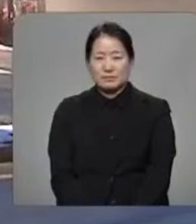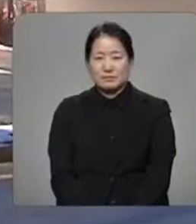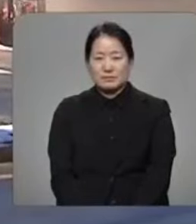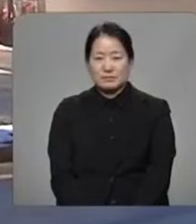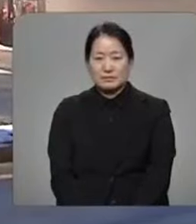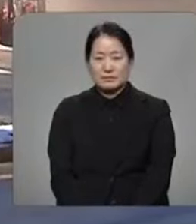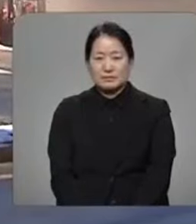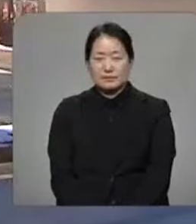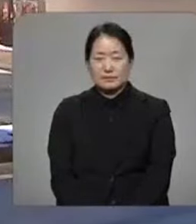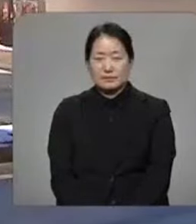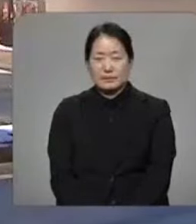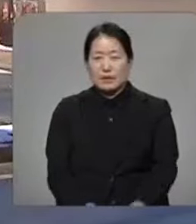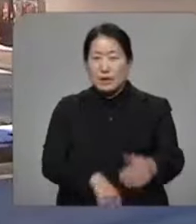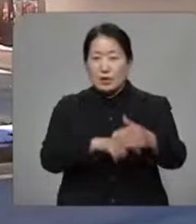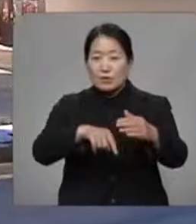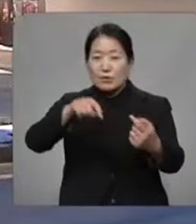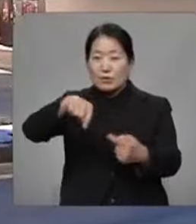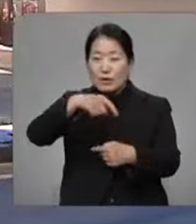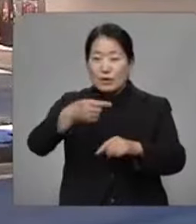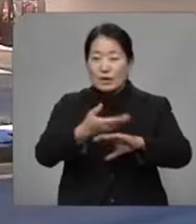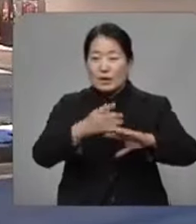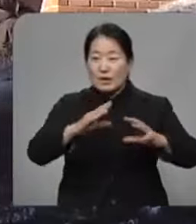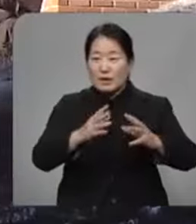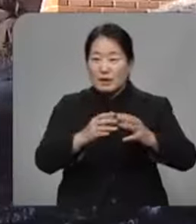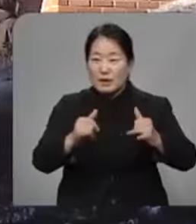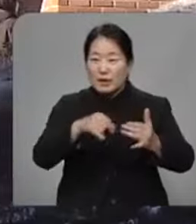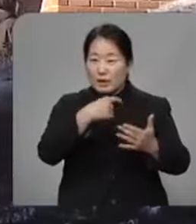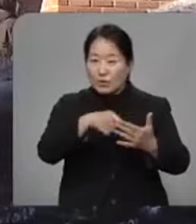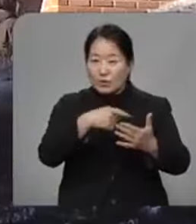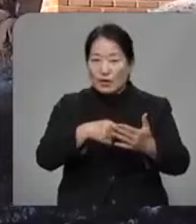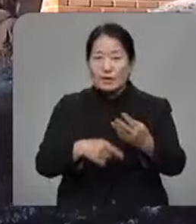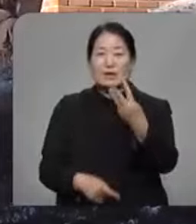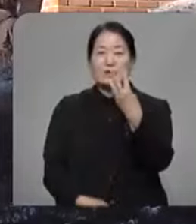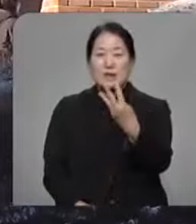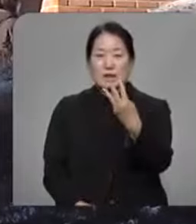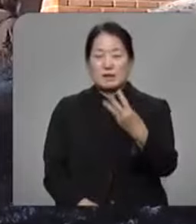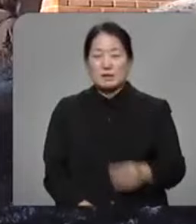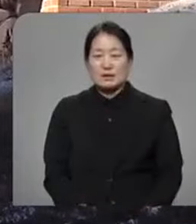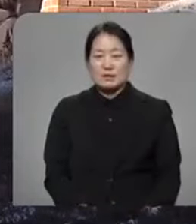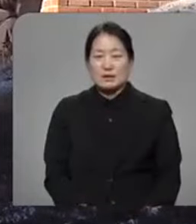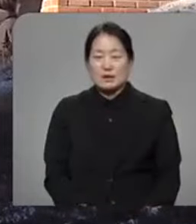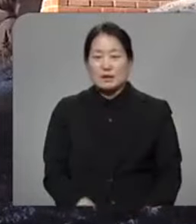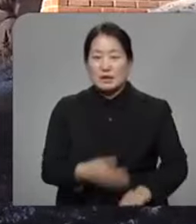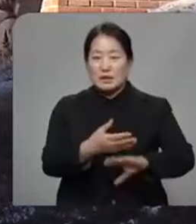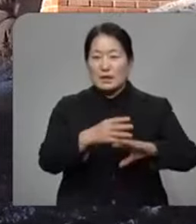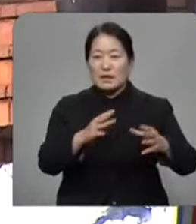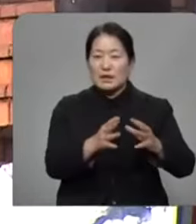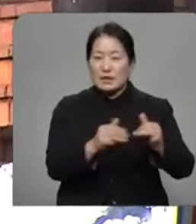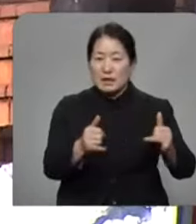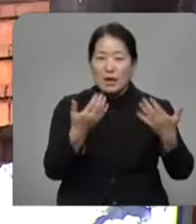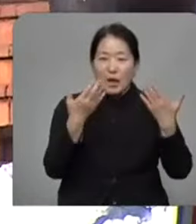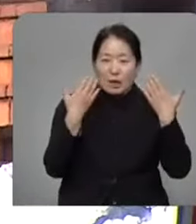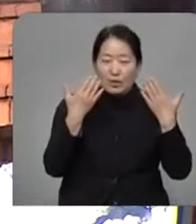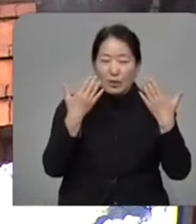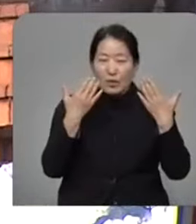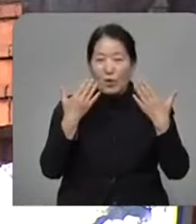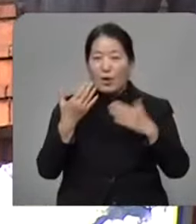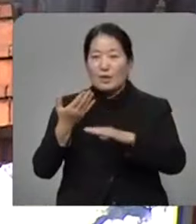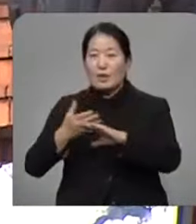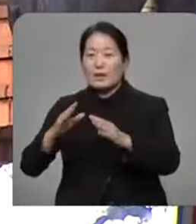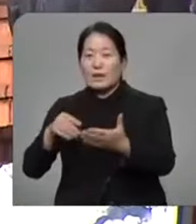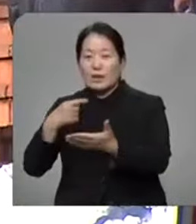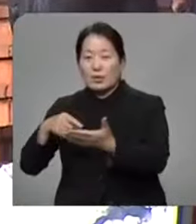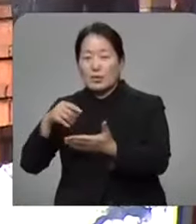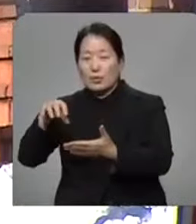기자입니다 국내에 운영되는 외국인 관련 교육 기관은 크게 세 가지 외국인 학교와 외국 교육 기관은 주로